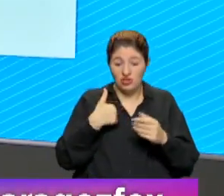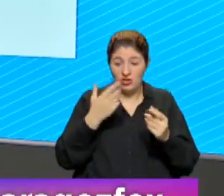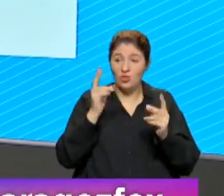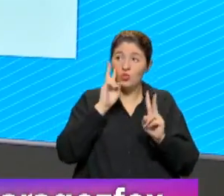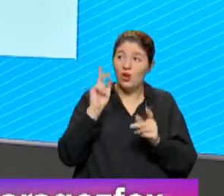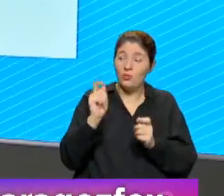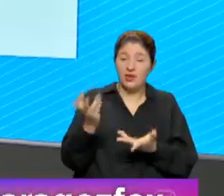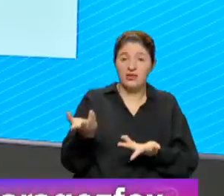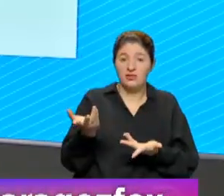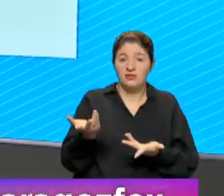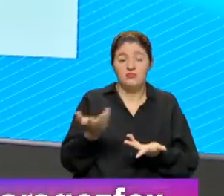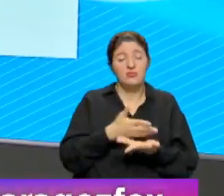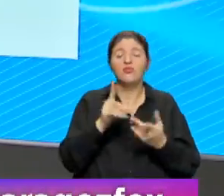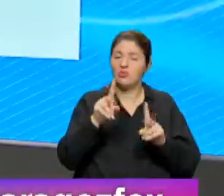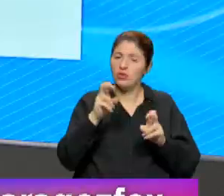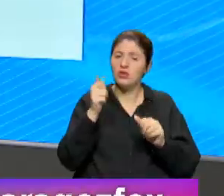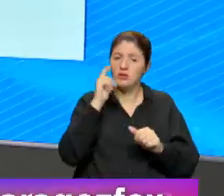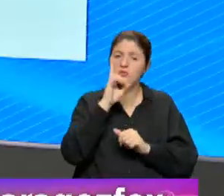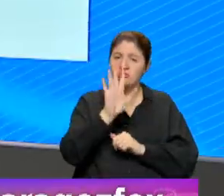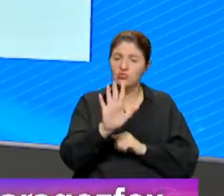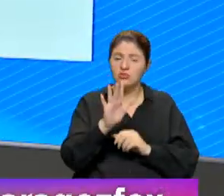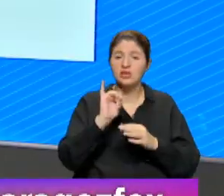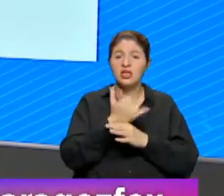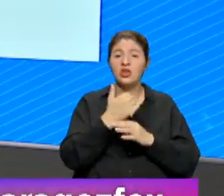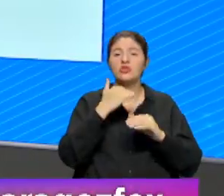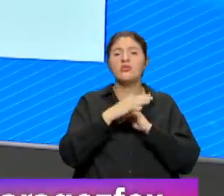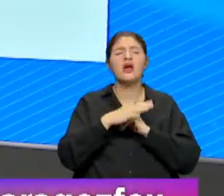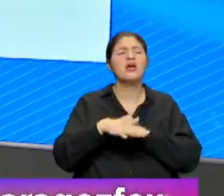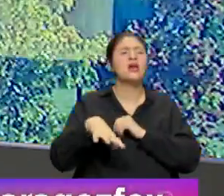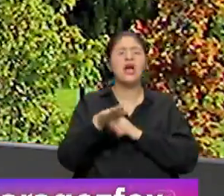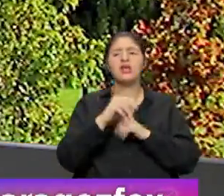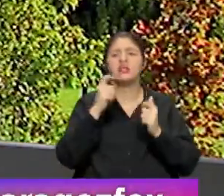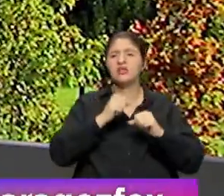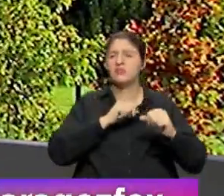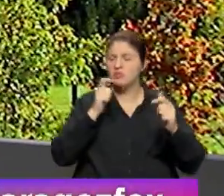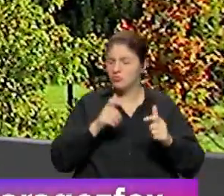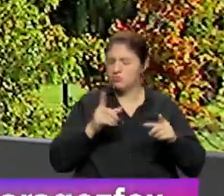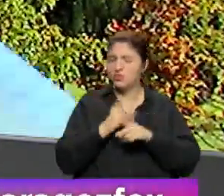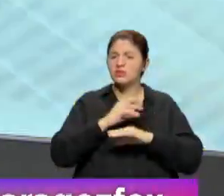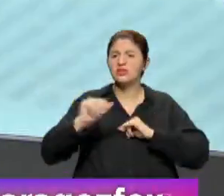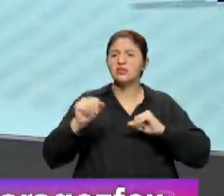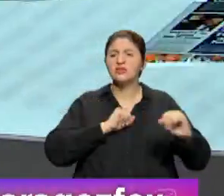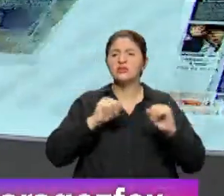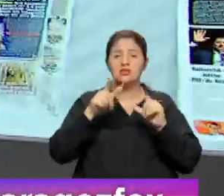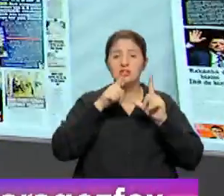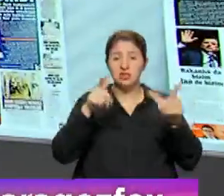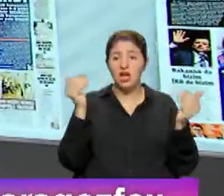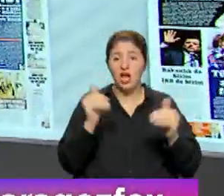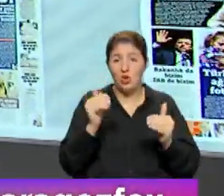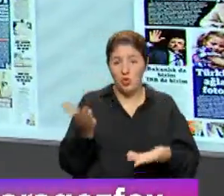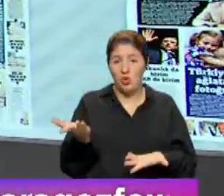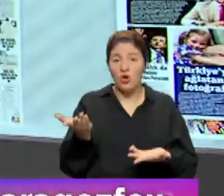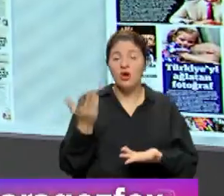yaşarken devam edelim bu konuya geri döneceğiz sanatçılar toplumun her yerinden her kesiminden tepkiler tepki sesleri